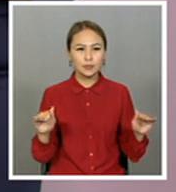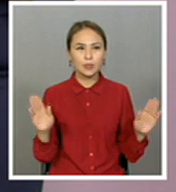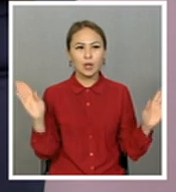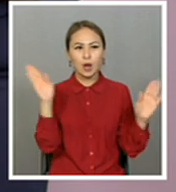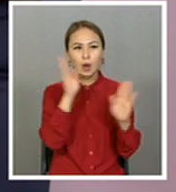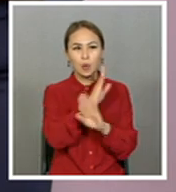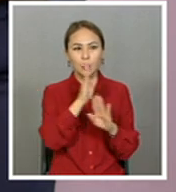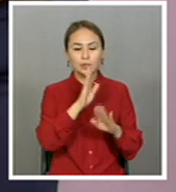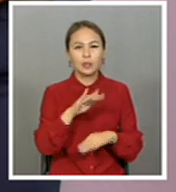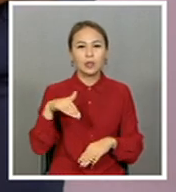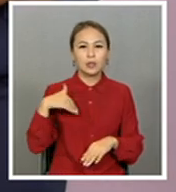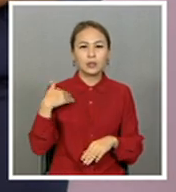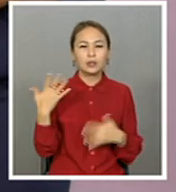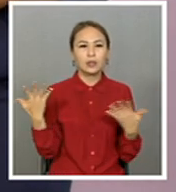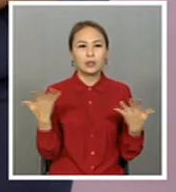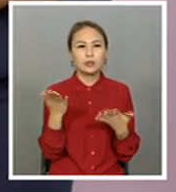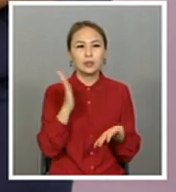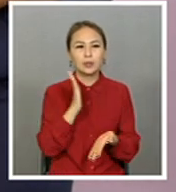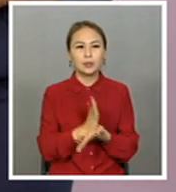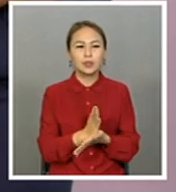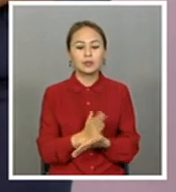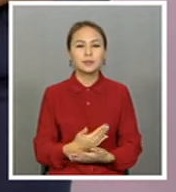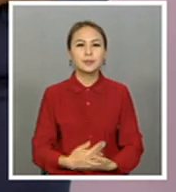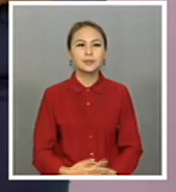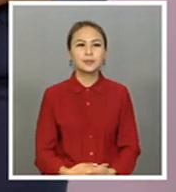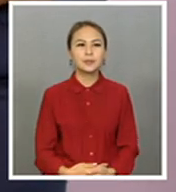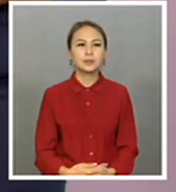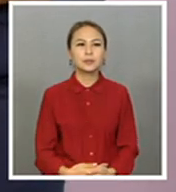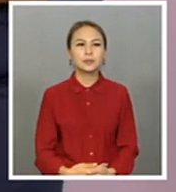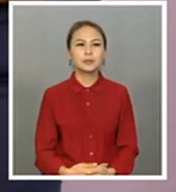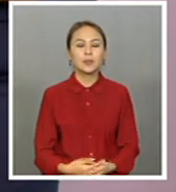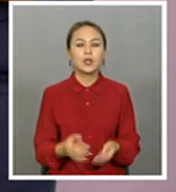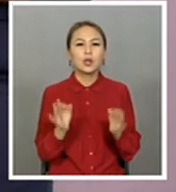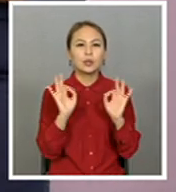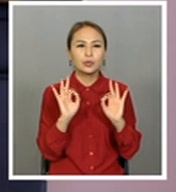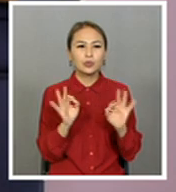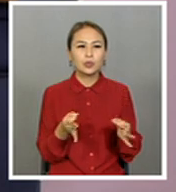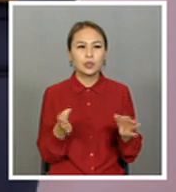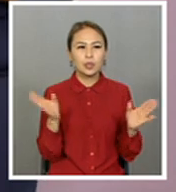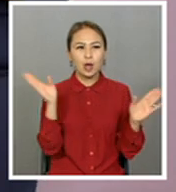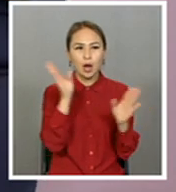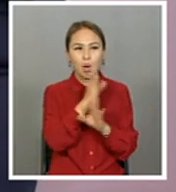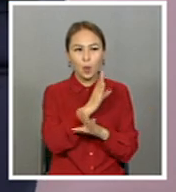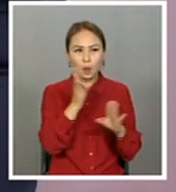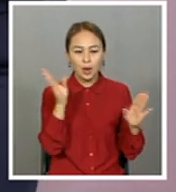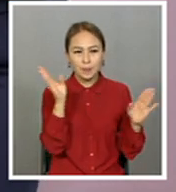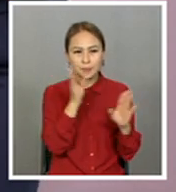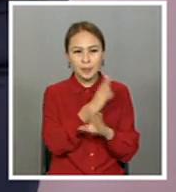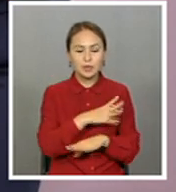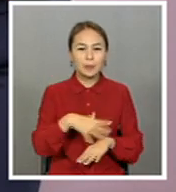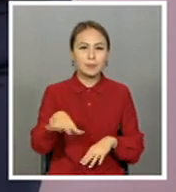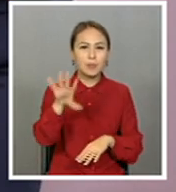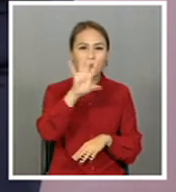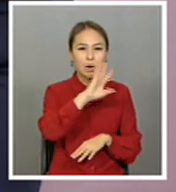ауаның қандай пайдасын білесіңдер? Дұрыс, ауамен